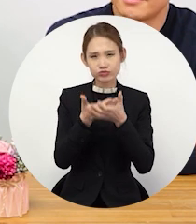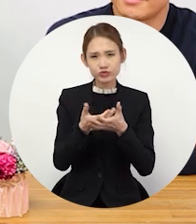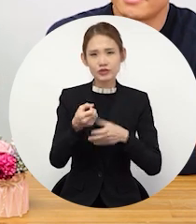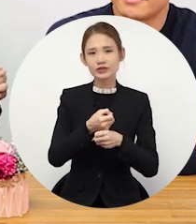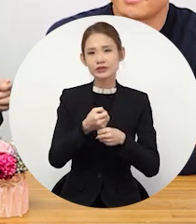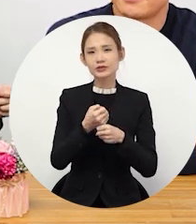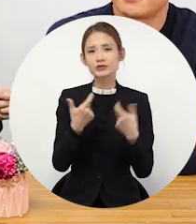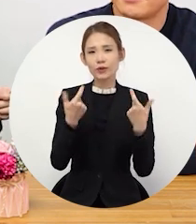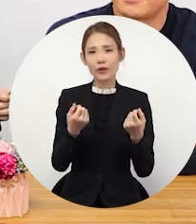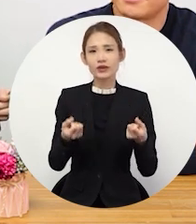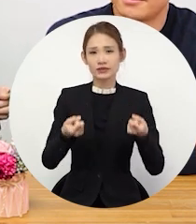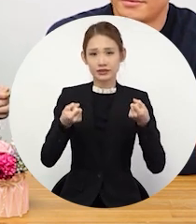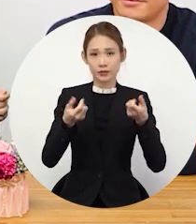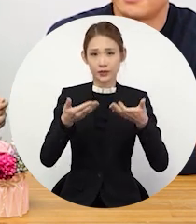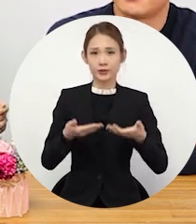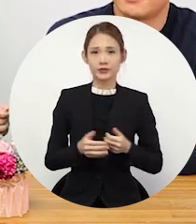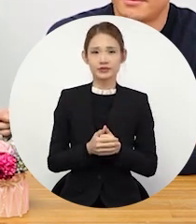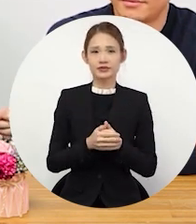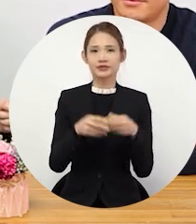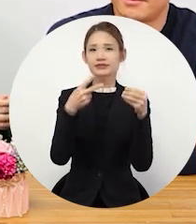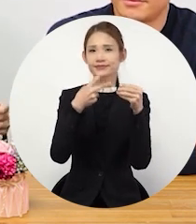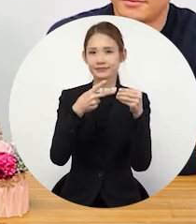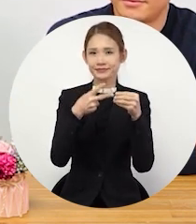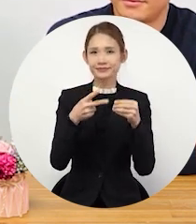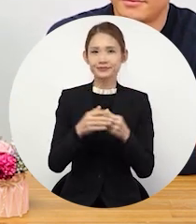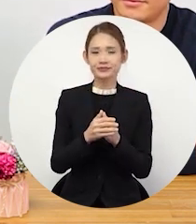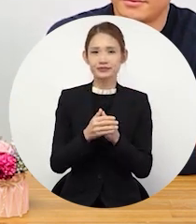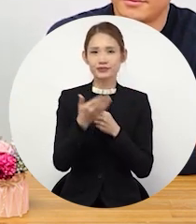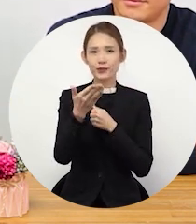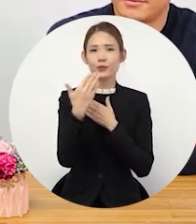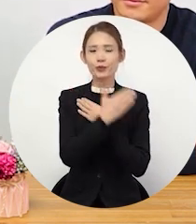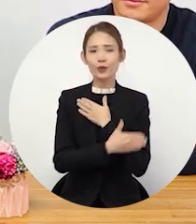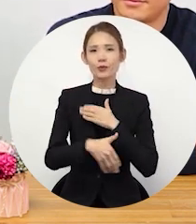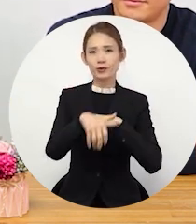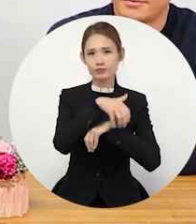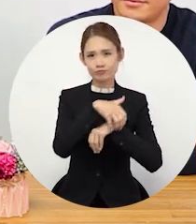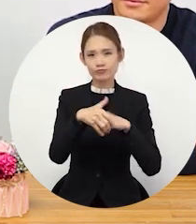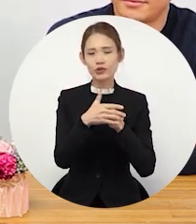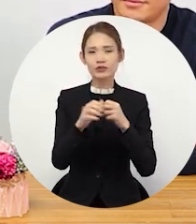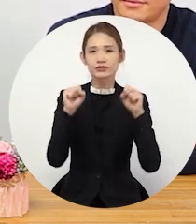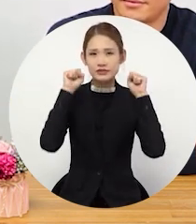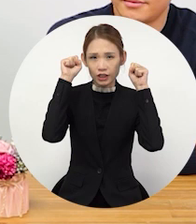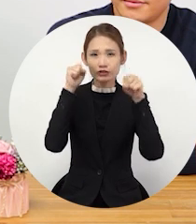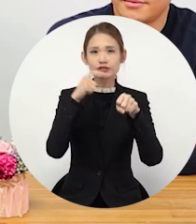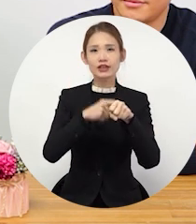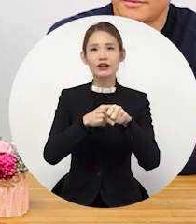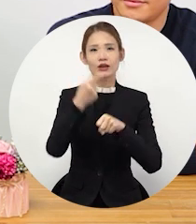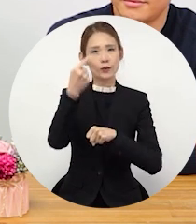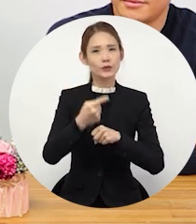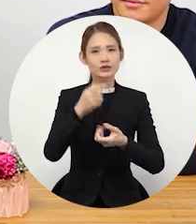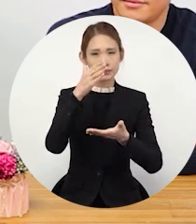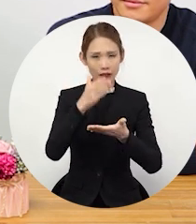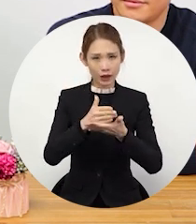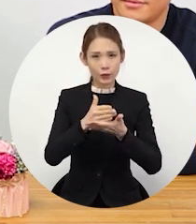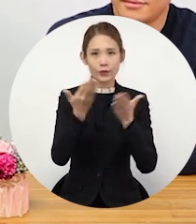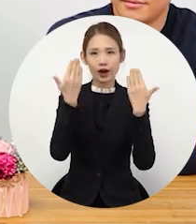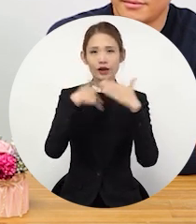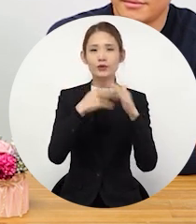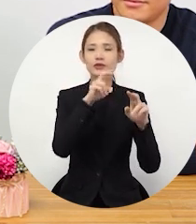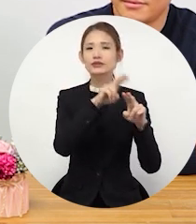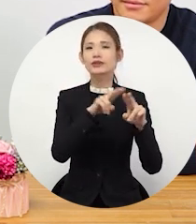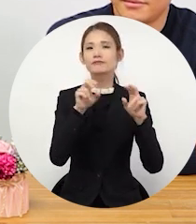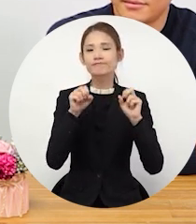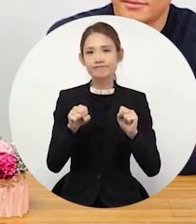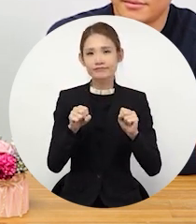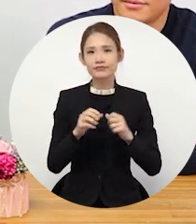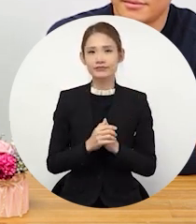무거운 짐들 똑같이 들어줘. 자, 1번. 자, 2번. 너는 몸이 불편하니까 체육 시간엔 나오지 말고